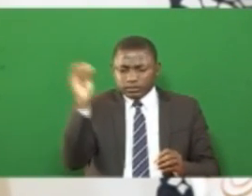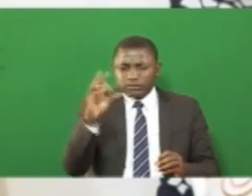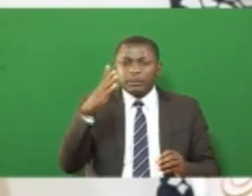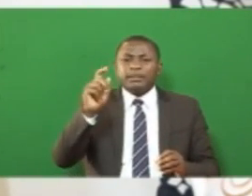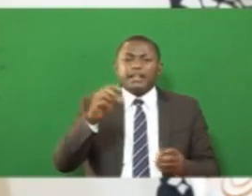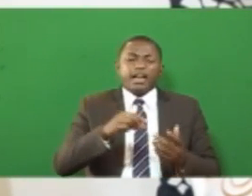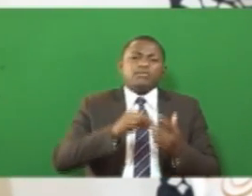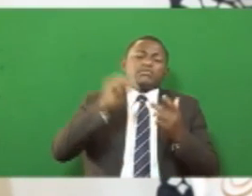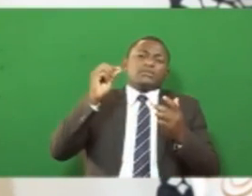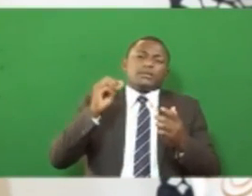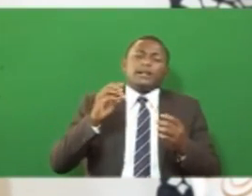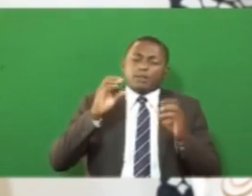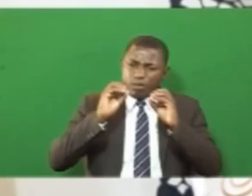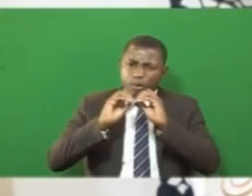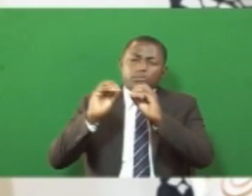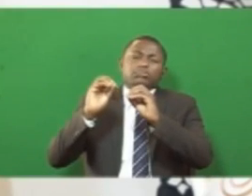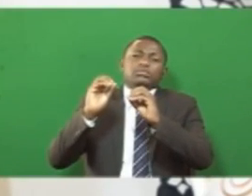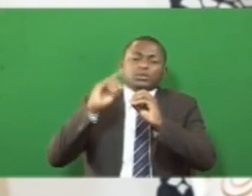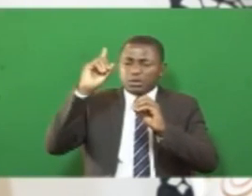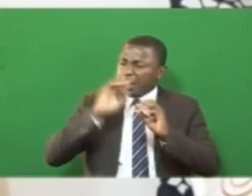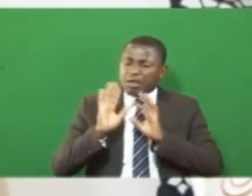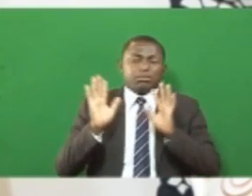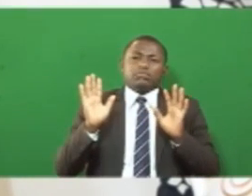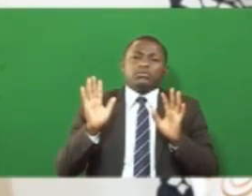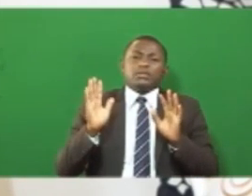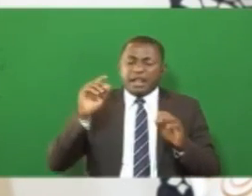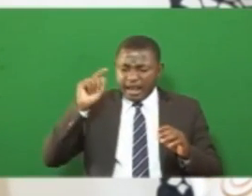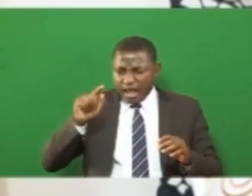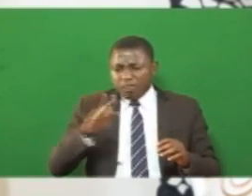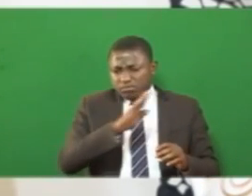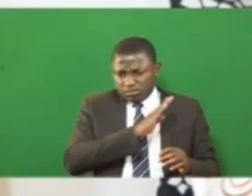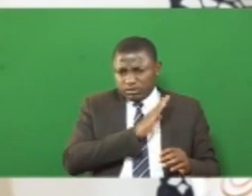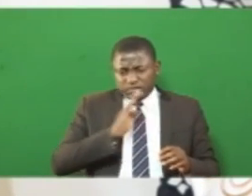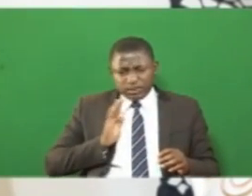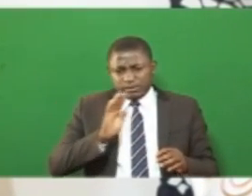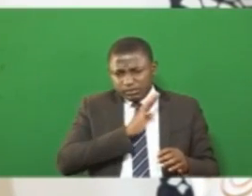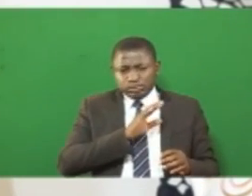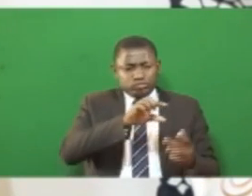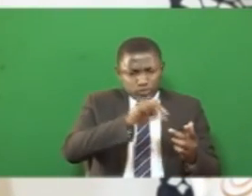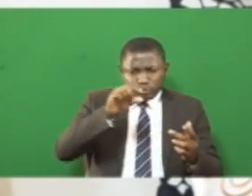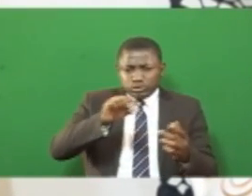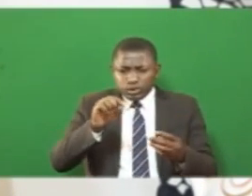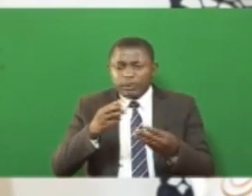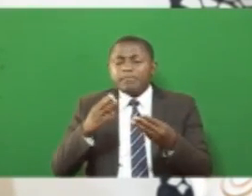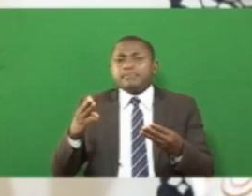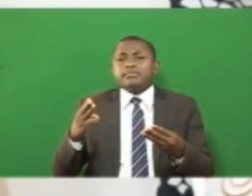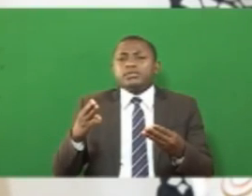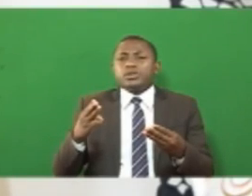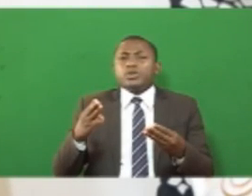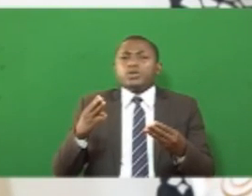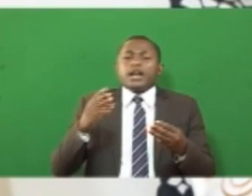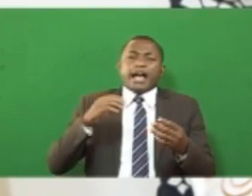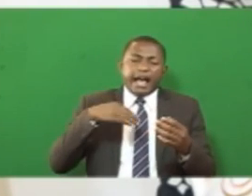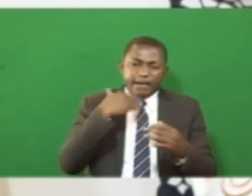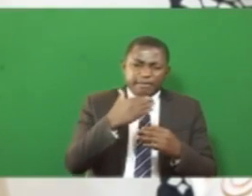ende akangomirira kuparadzwa. But iye zvino zvaari kuita ari busy kurikuruta. Vekuzoparadzwa nawo. Okay. Saka anovarikuruta se anongotsvaga